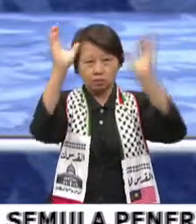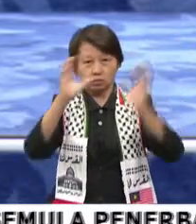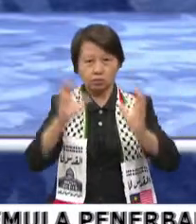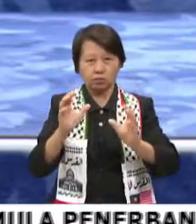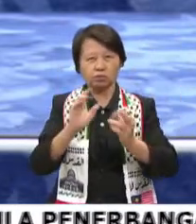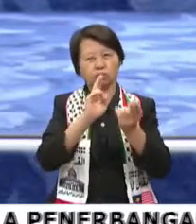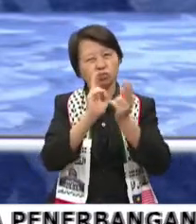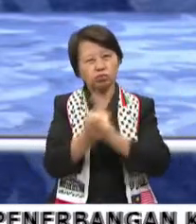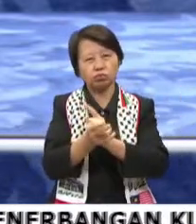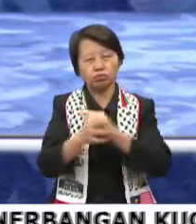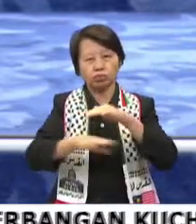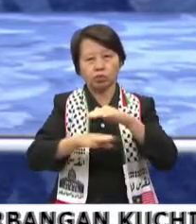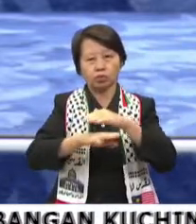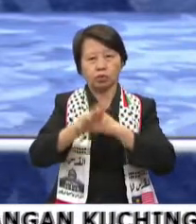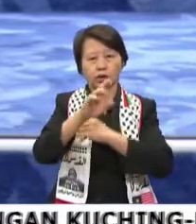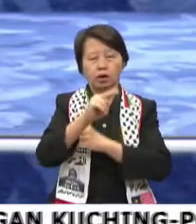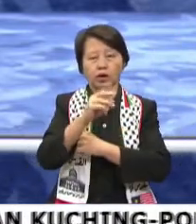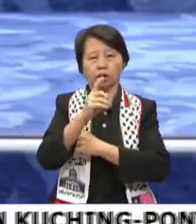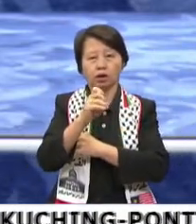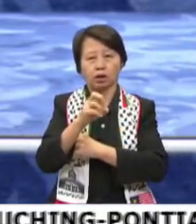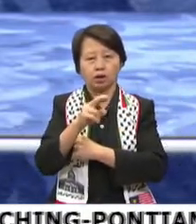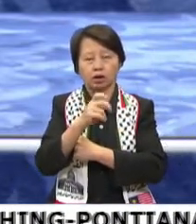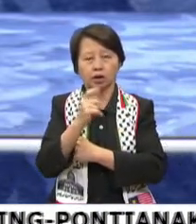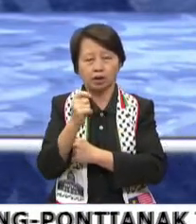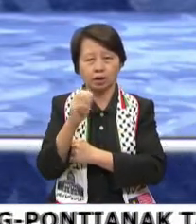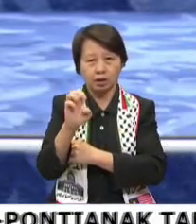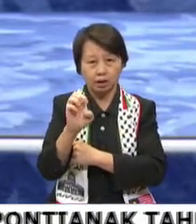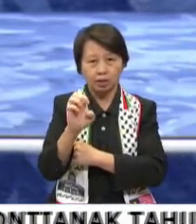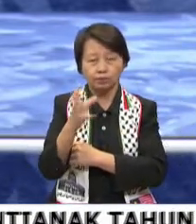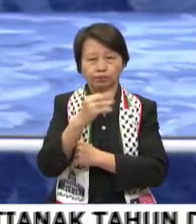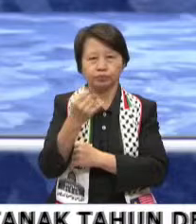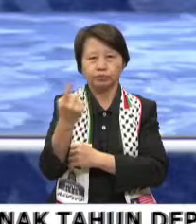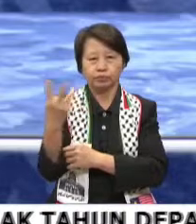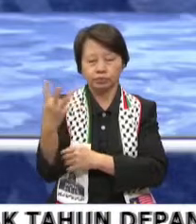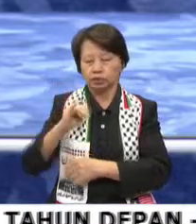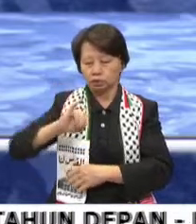terutama bawah nrex dan beberapa